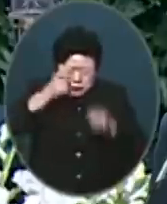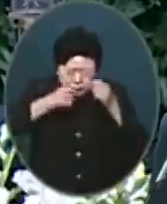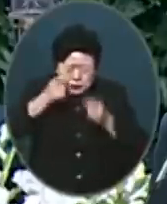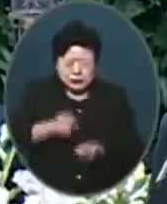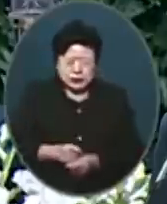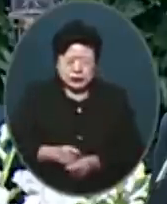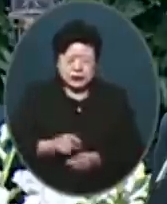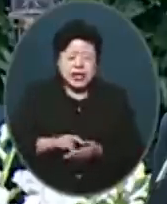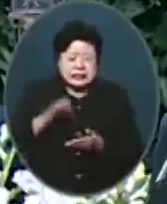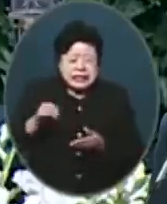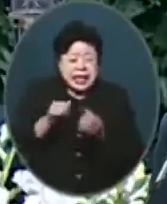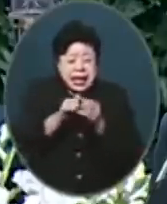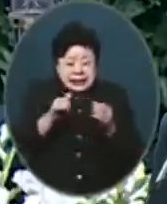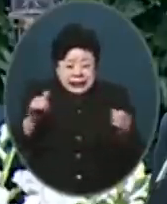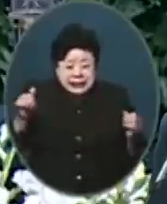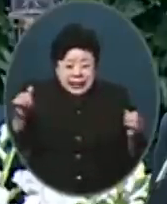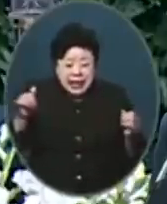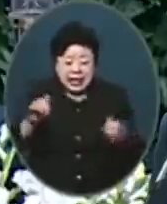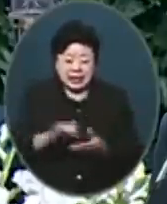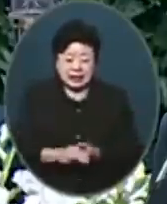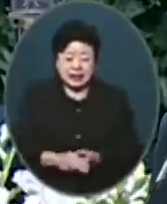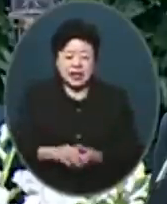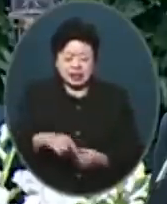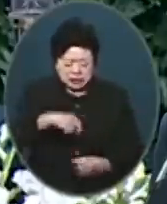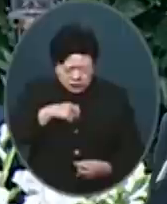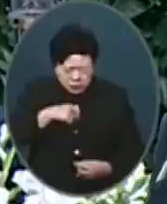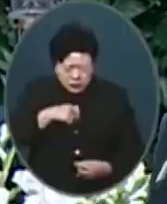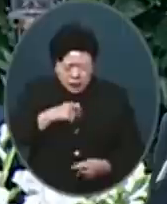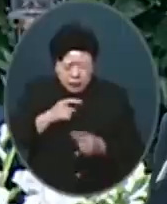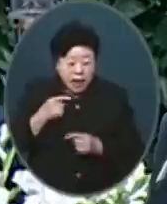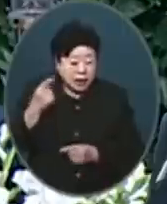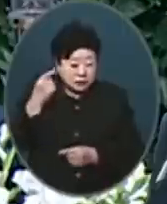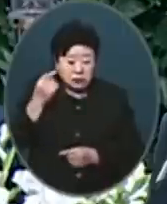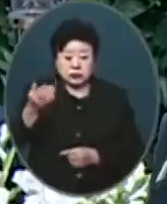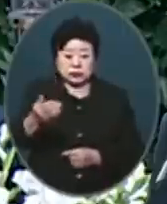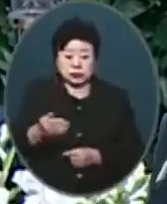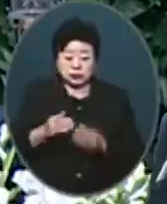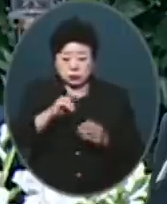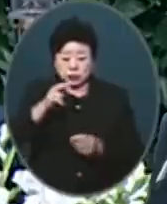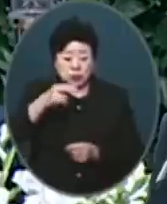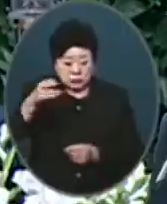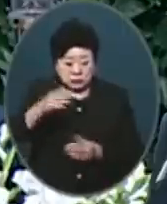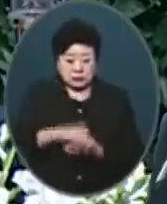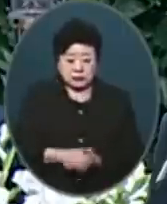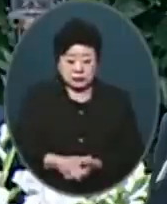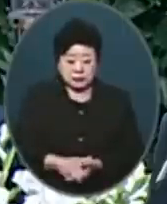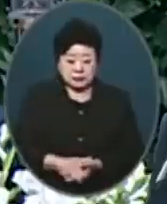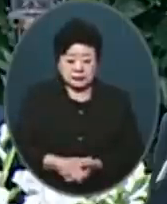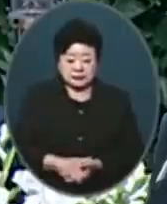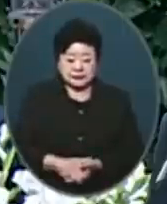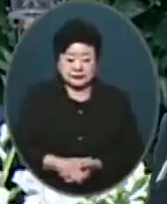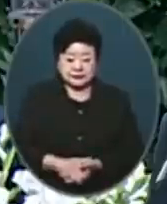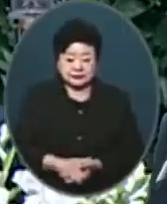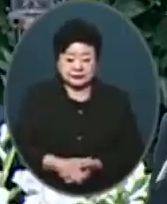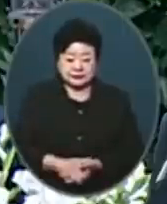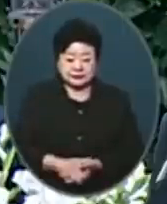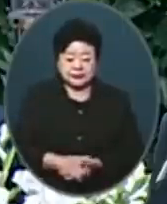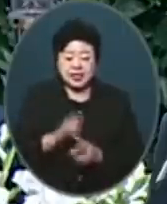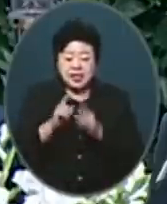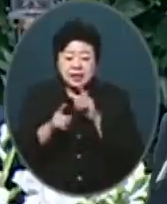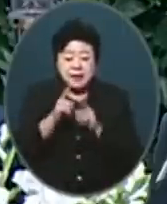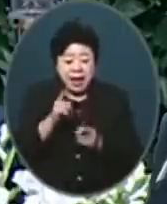흘린 이 세리가 의롭다함을 입고 집에 돌아갔다는 것입니다. 이